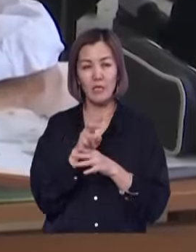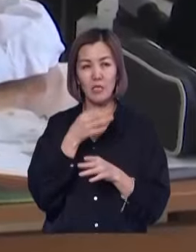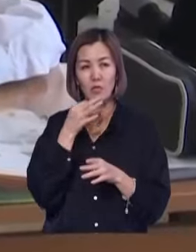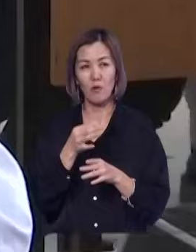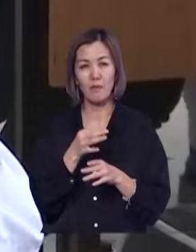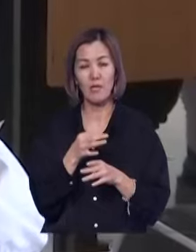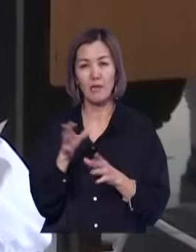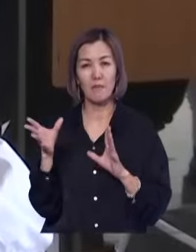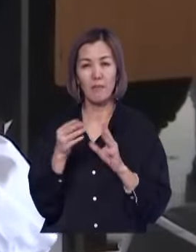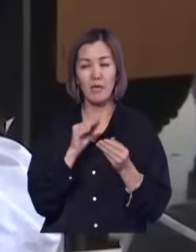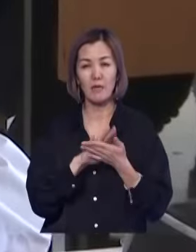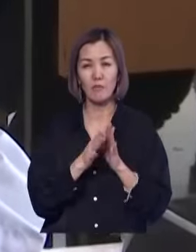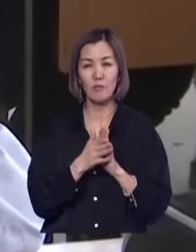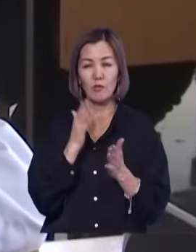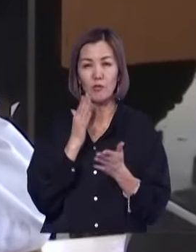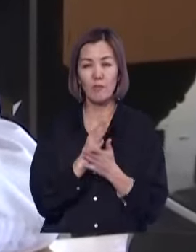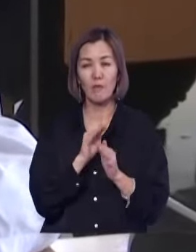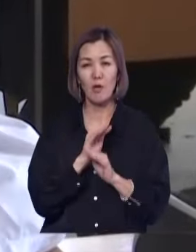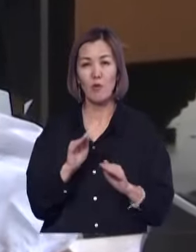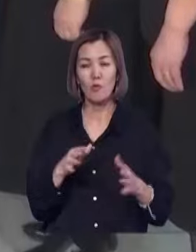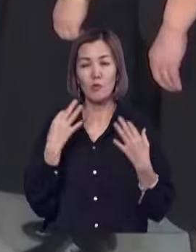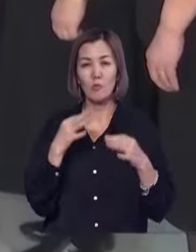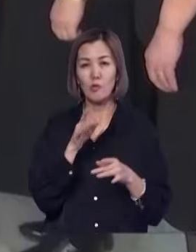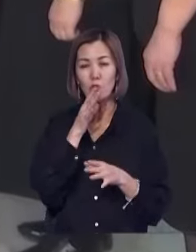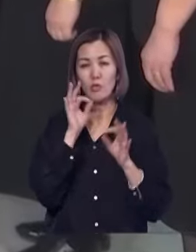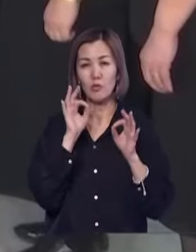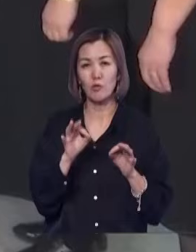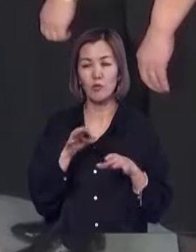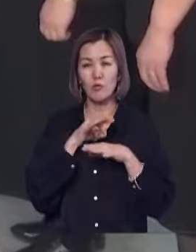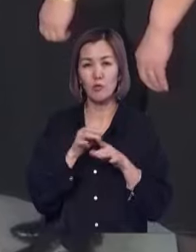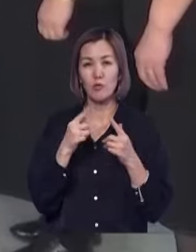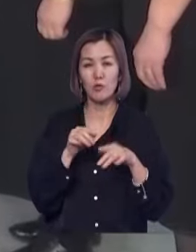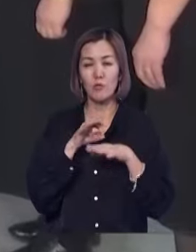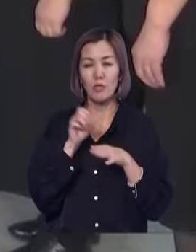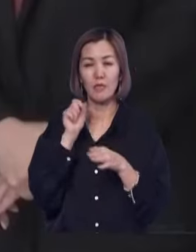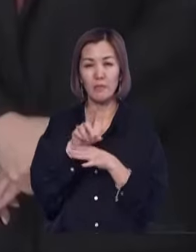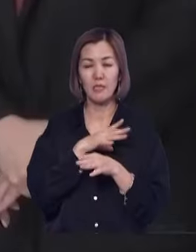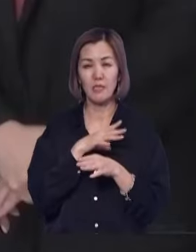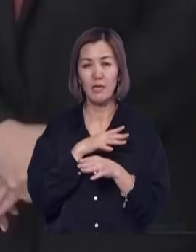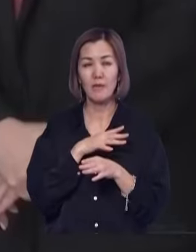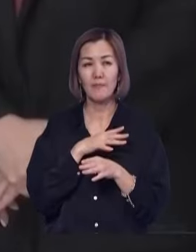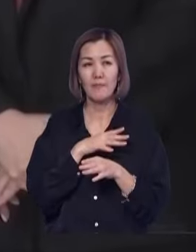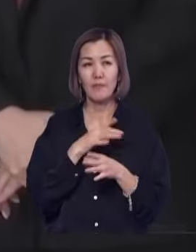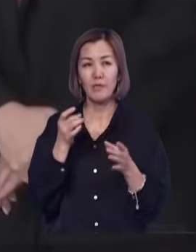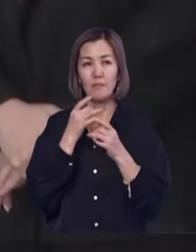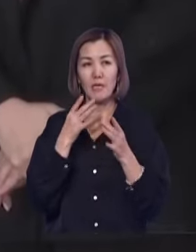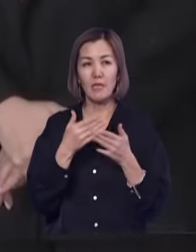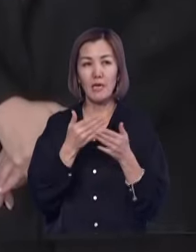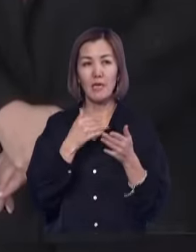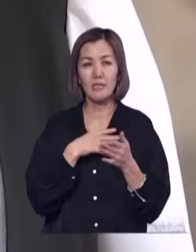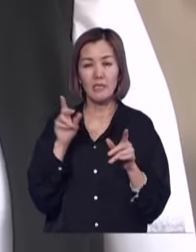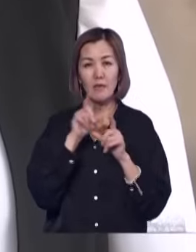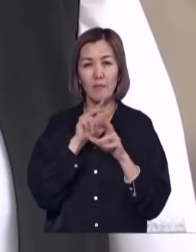Жауаптыларға бар мүмкіндікті пайдаланып, оқушылардың бос уақытын тиімді ұйымдастыруды тапсырды. Әрі мерекеге орай